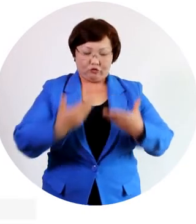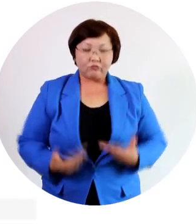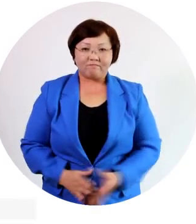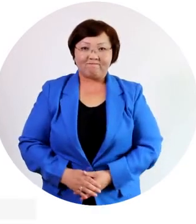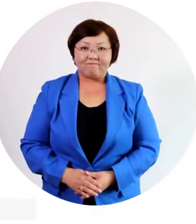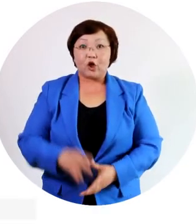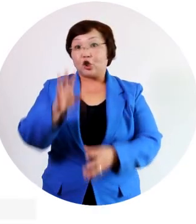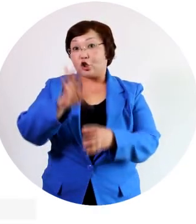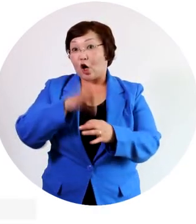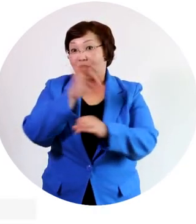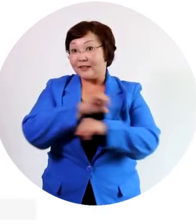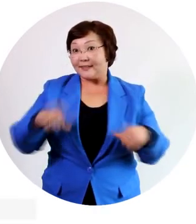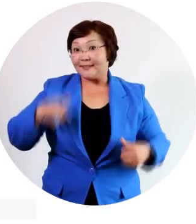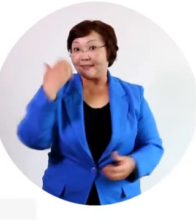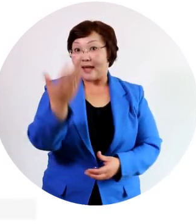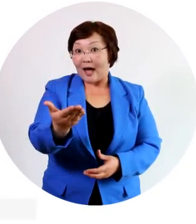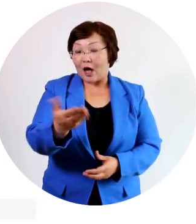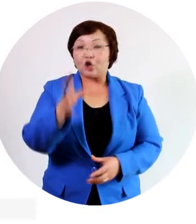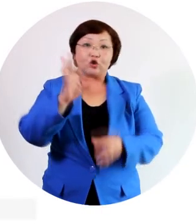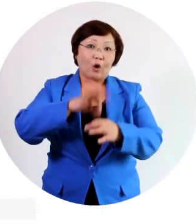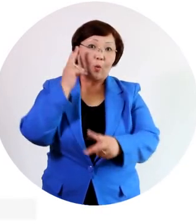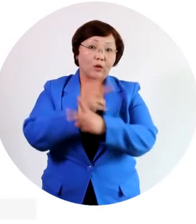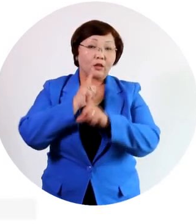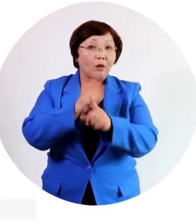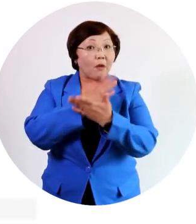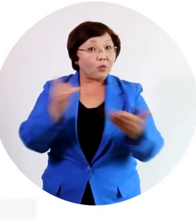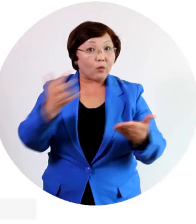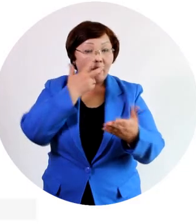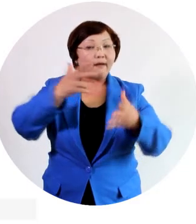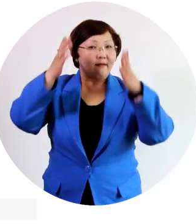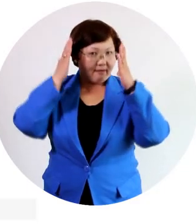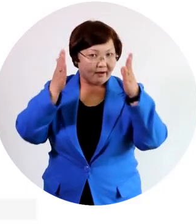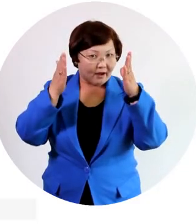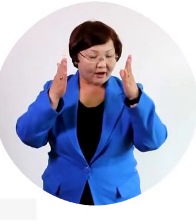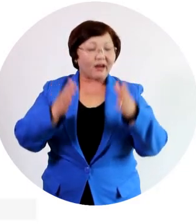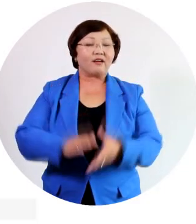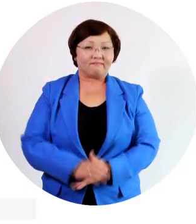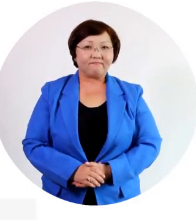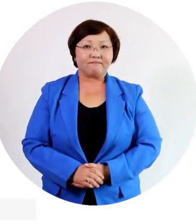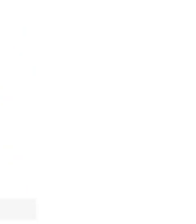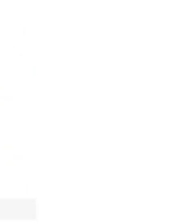Сонгогч та сонгуулийг хуулийн дагуу явагдахад хяналт тавин оролцоорой.